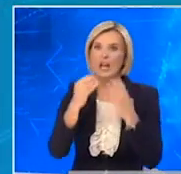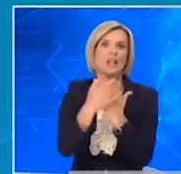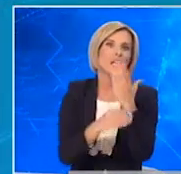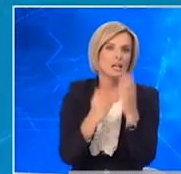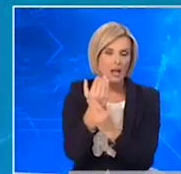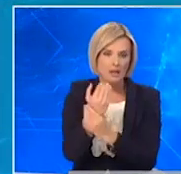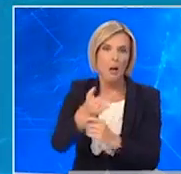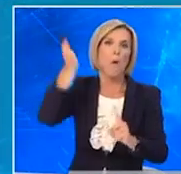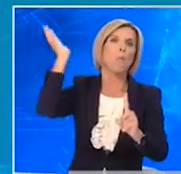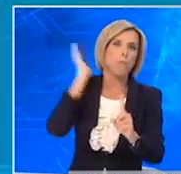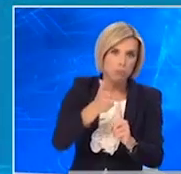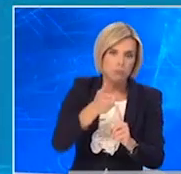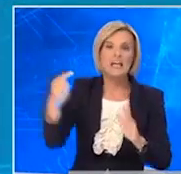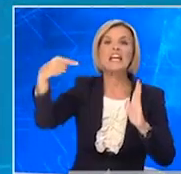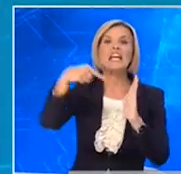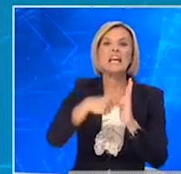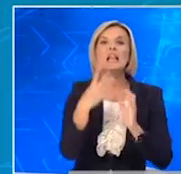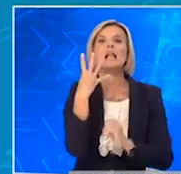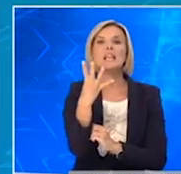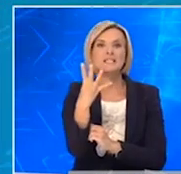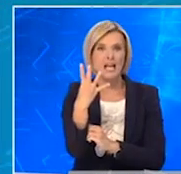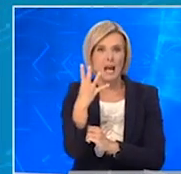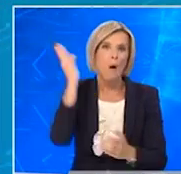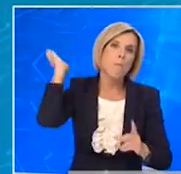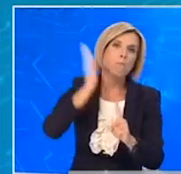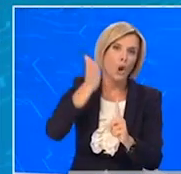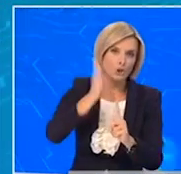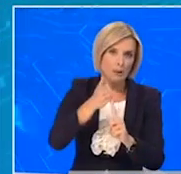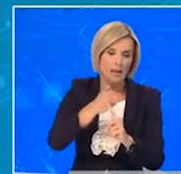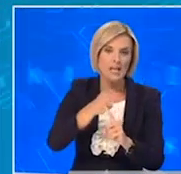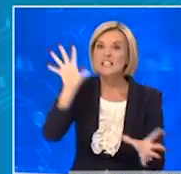επιβλήθηκαν 1.004 πρόστιμα συνολικού ύψους